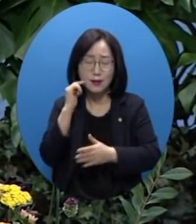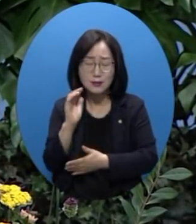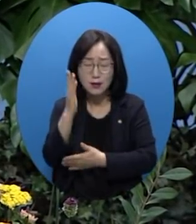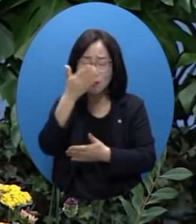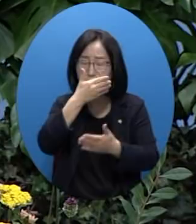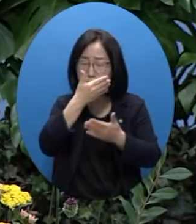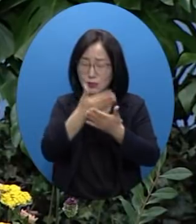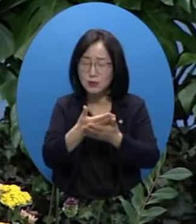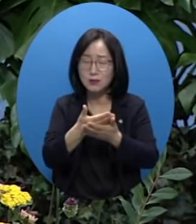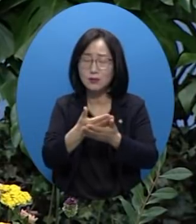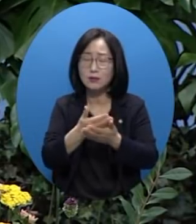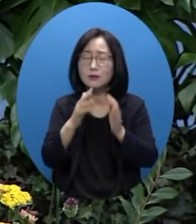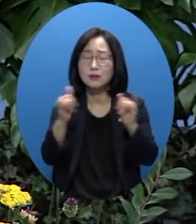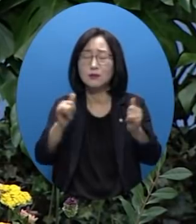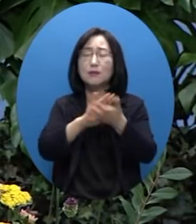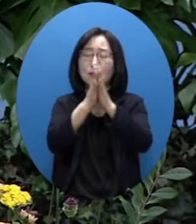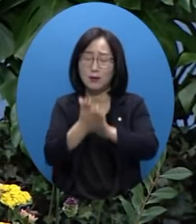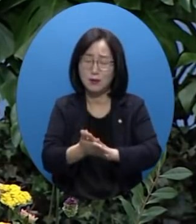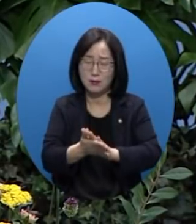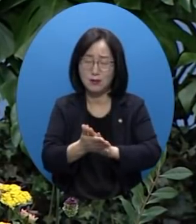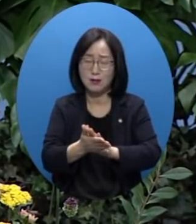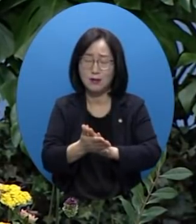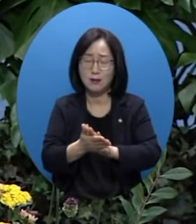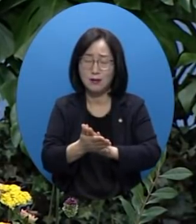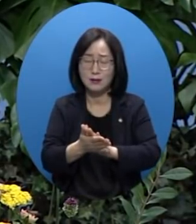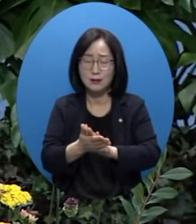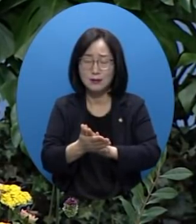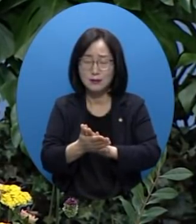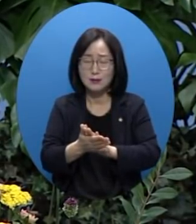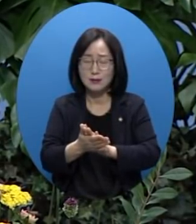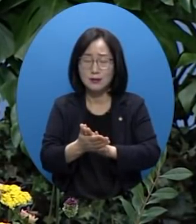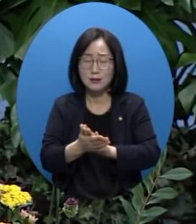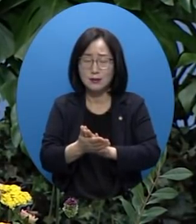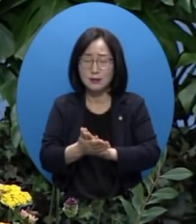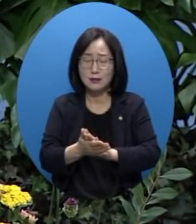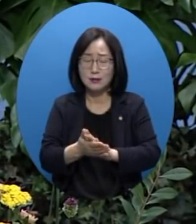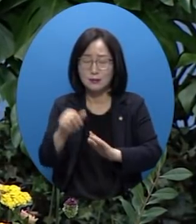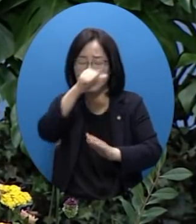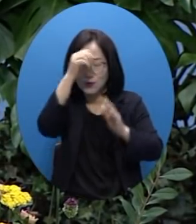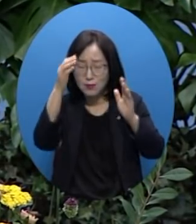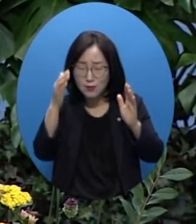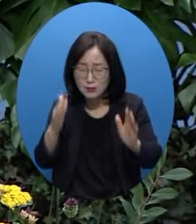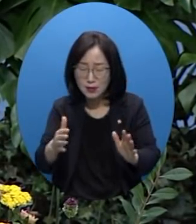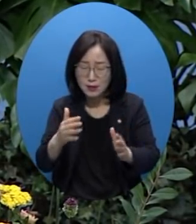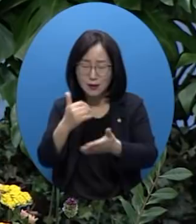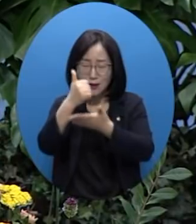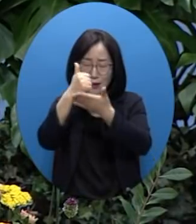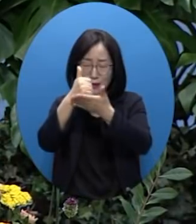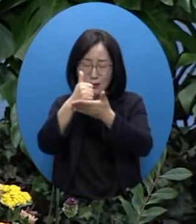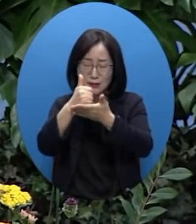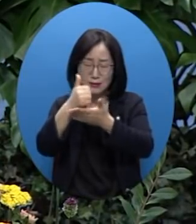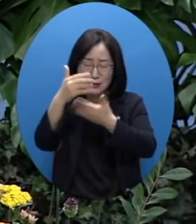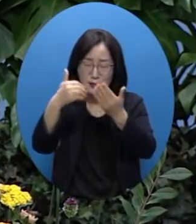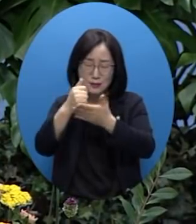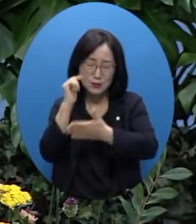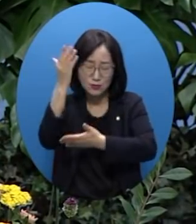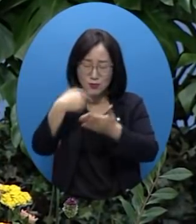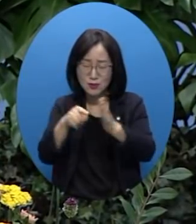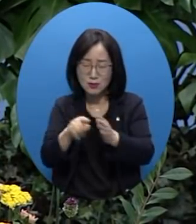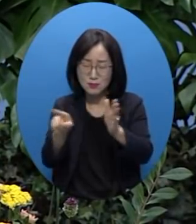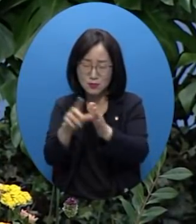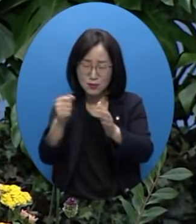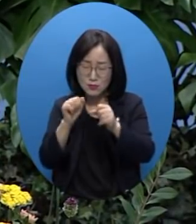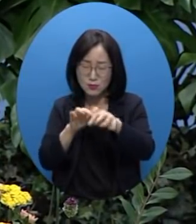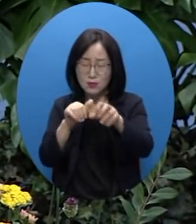영광스러운 존재가 되었습니다. 존귀한 존재가 되었습니다. 남은 여생 하나님 영광에 거룩한 꿈을 가지고 믿음으로 전쟁에 나가는